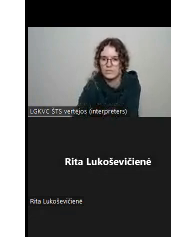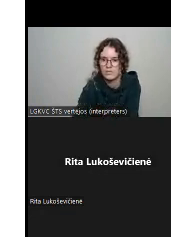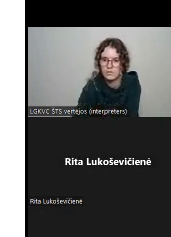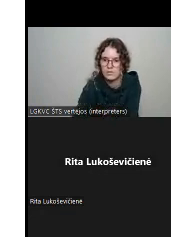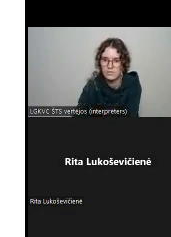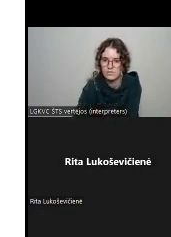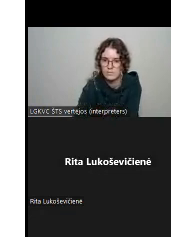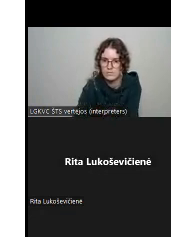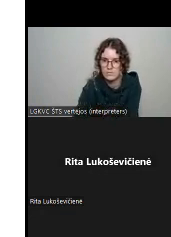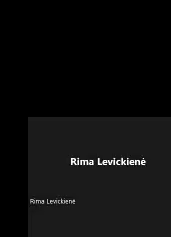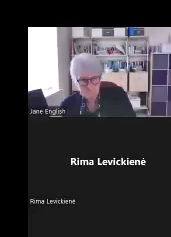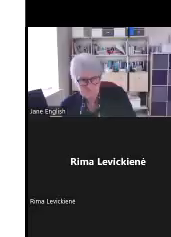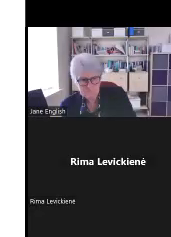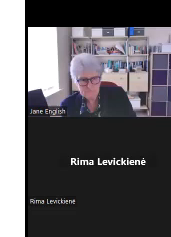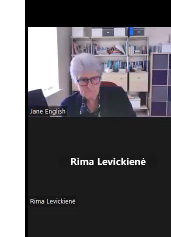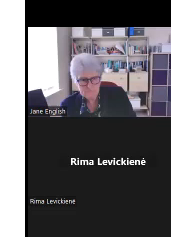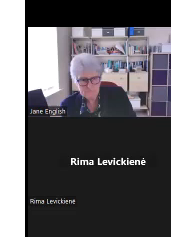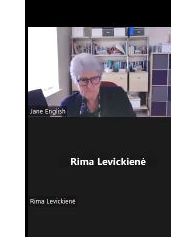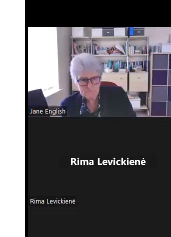jūs esate priskirti.